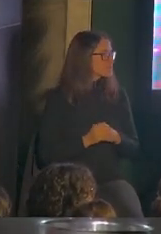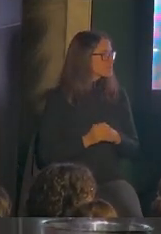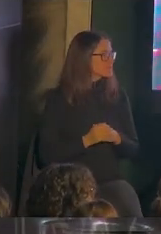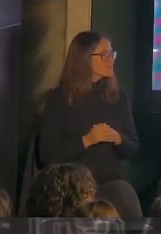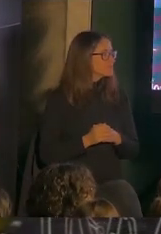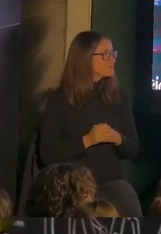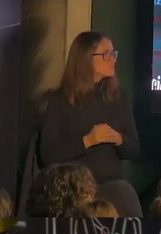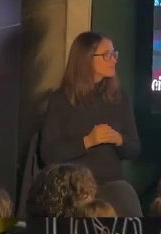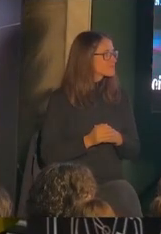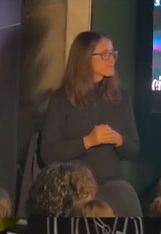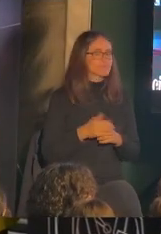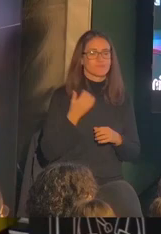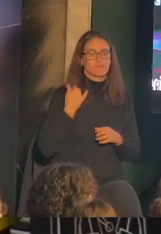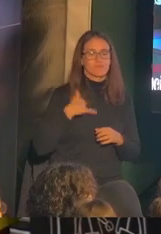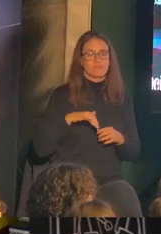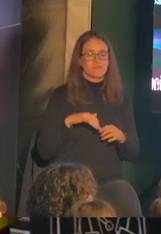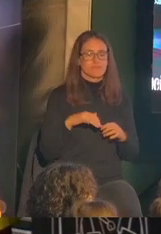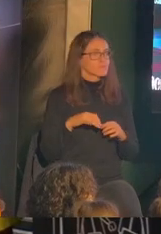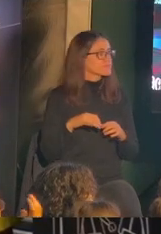Ho tinc tot